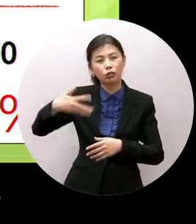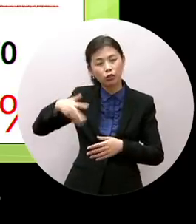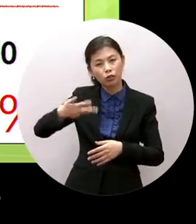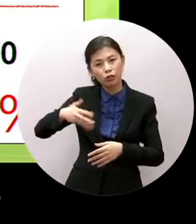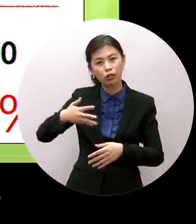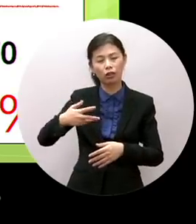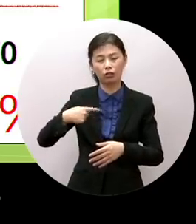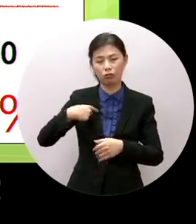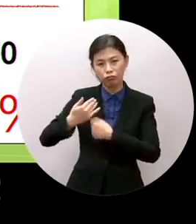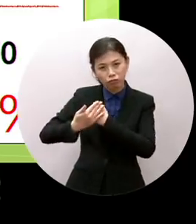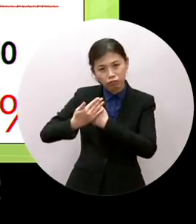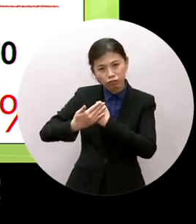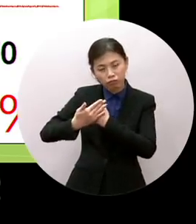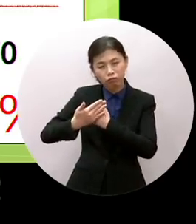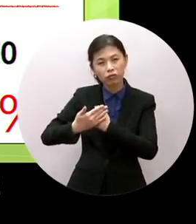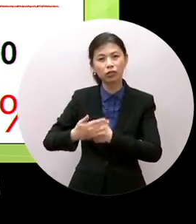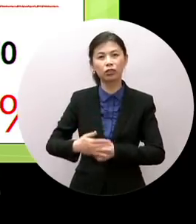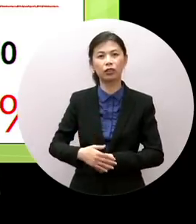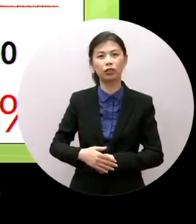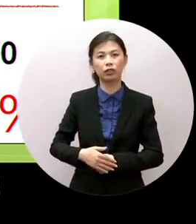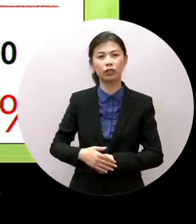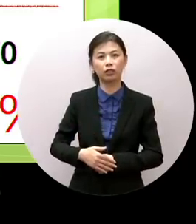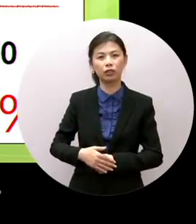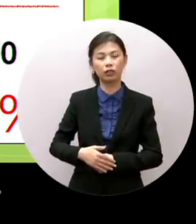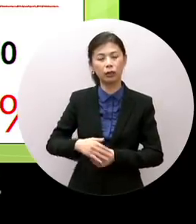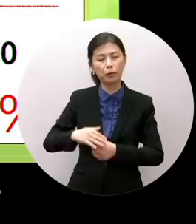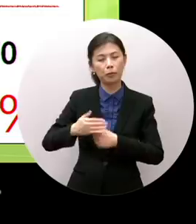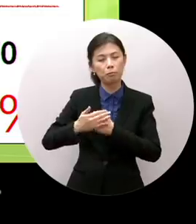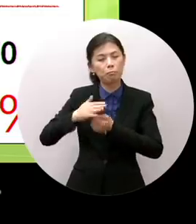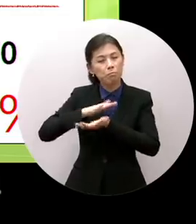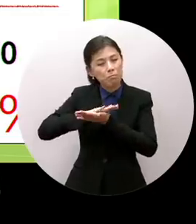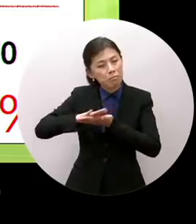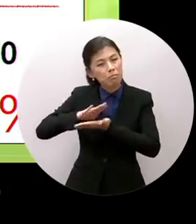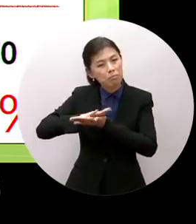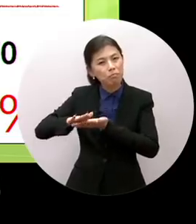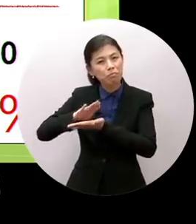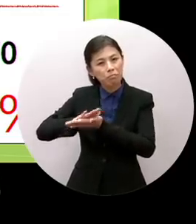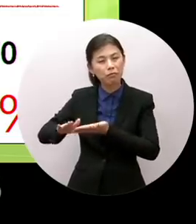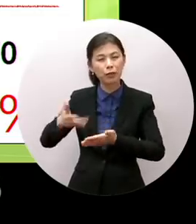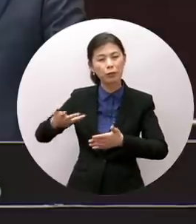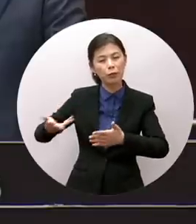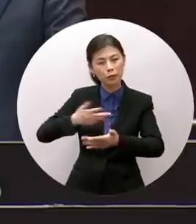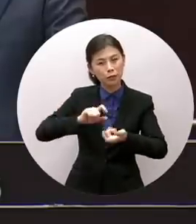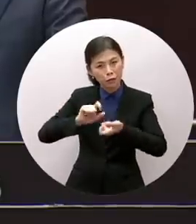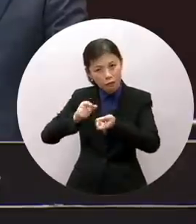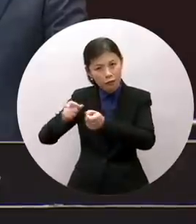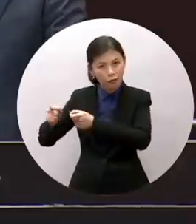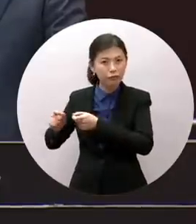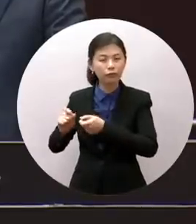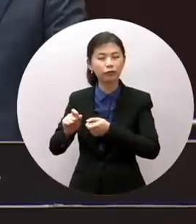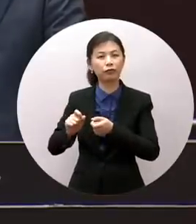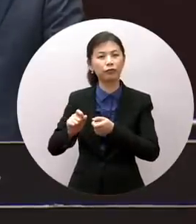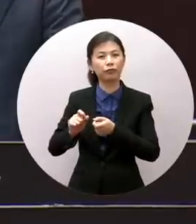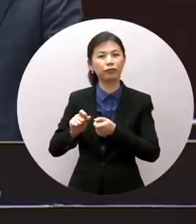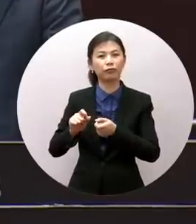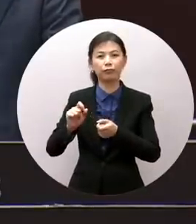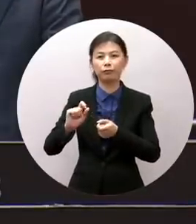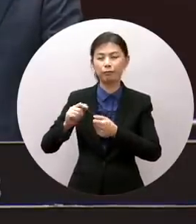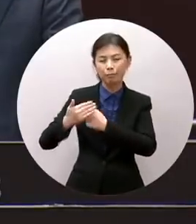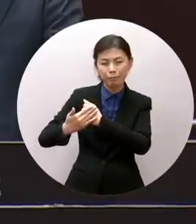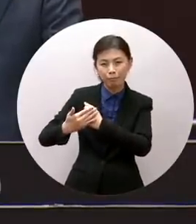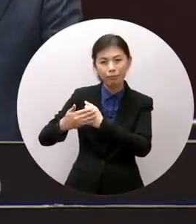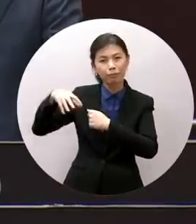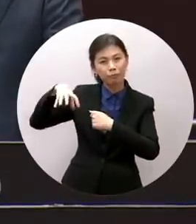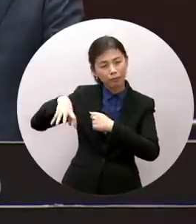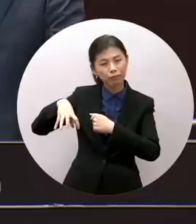护咱的方的，因为咱的因为水库的周围，吼，这个保护